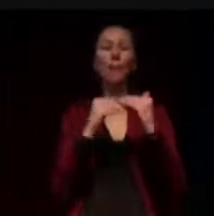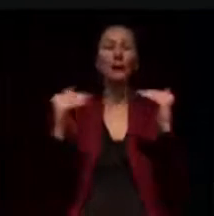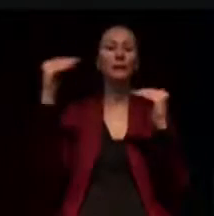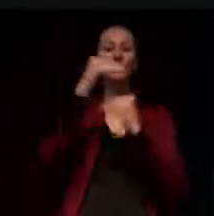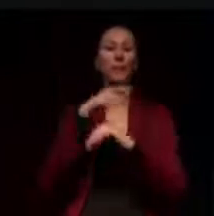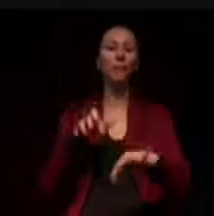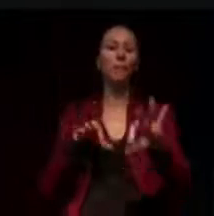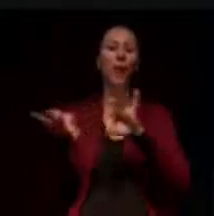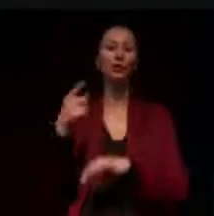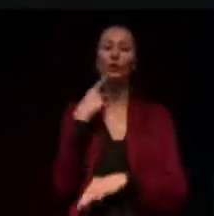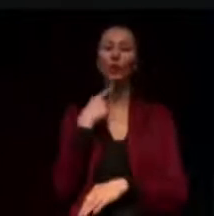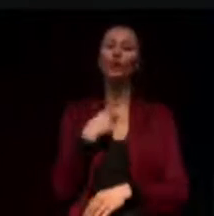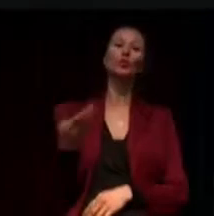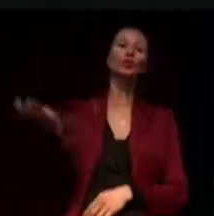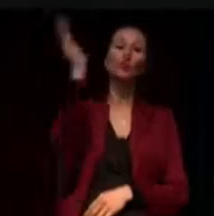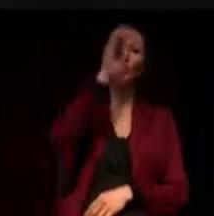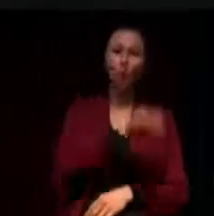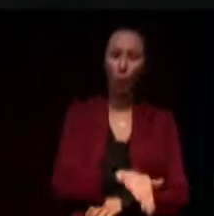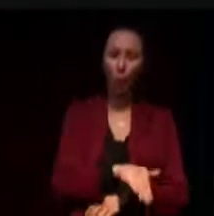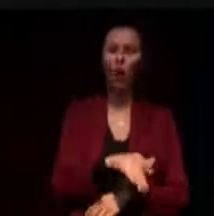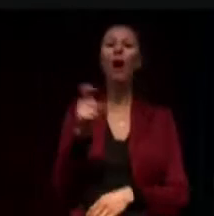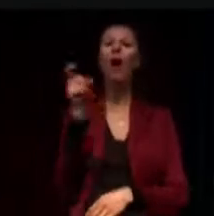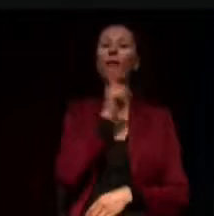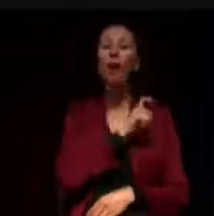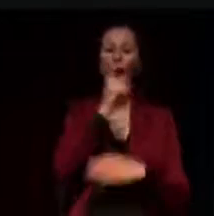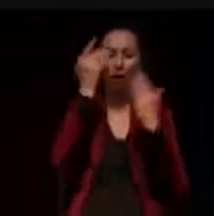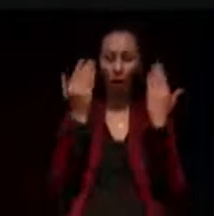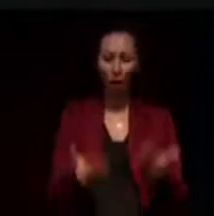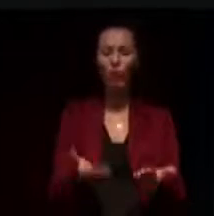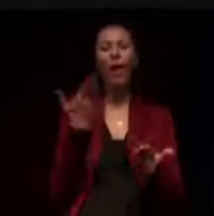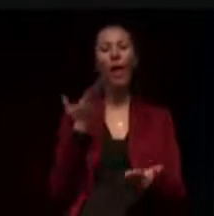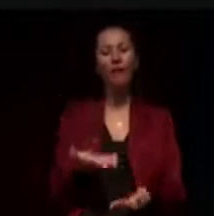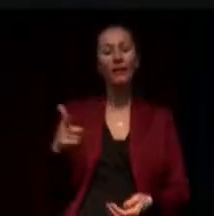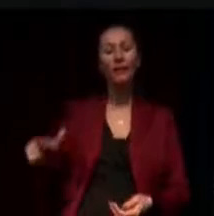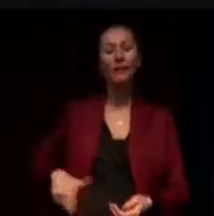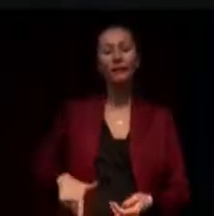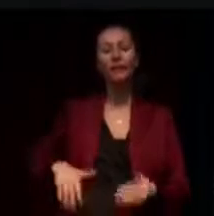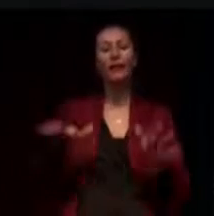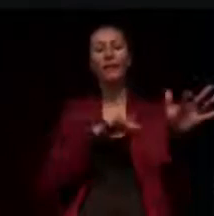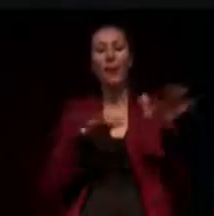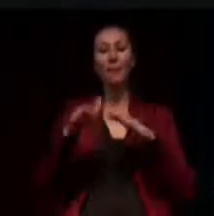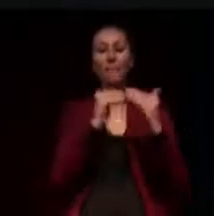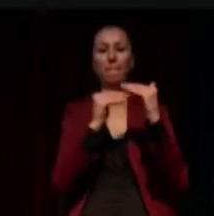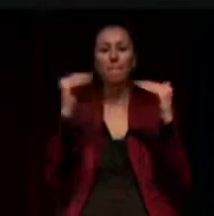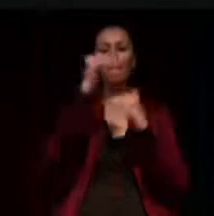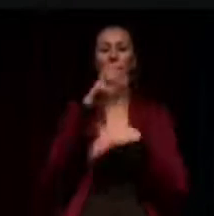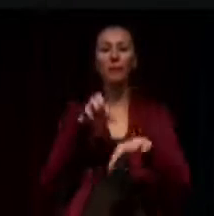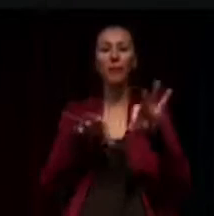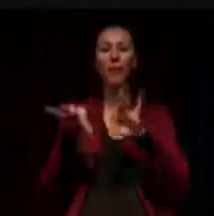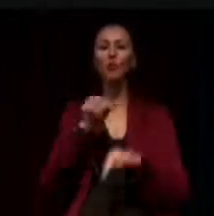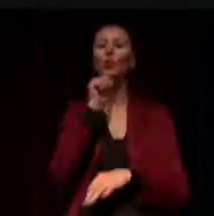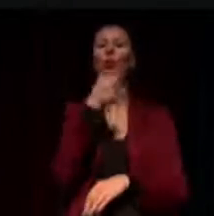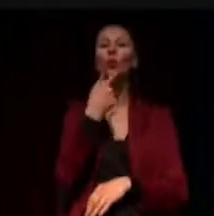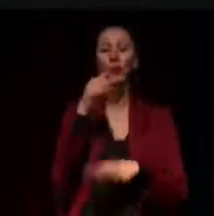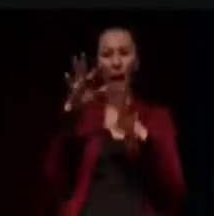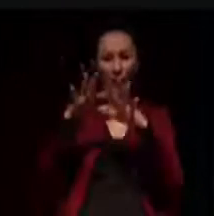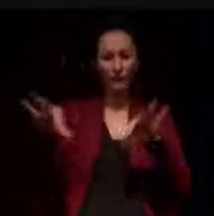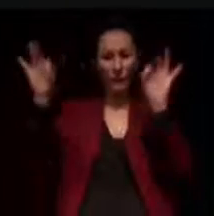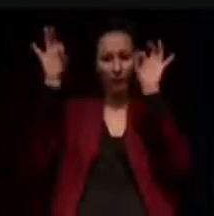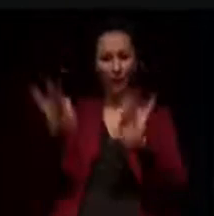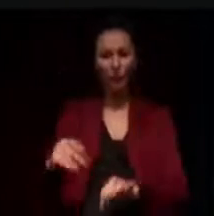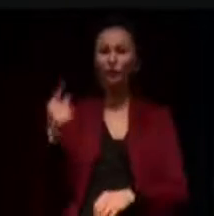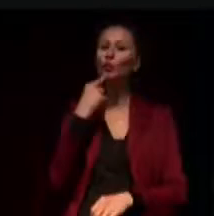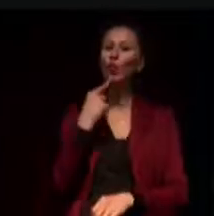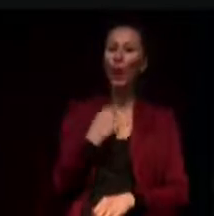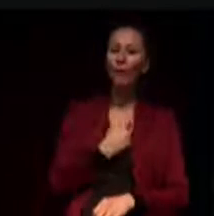gösterilmişti arkadaşlar. Ve sonrasında hata kabul edildi. Evet, İzmir'de bir deprem master planı yok dendi ve hazırlıklara başlandığı